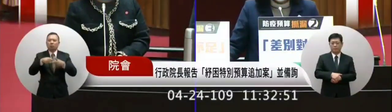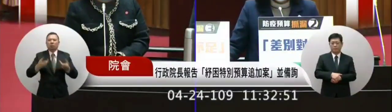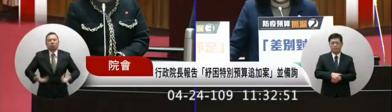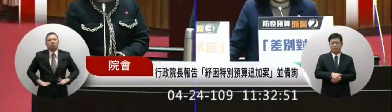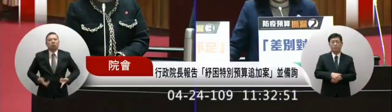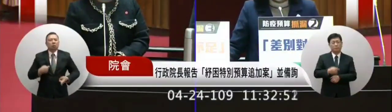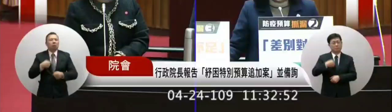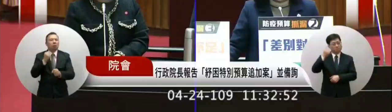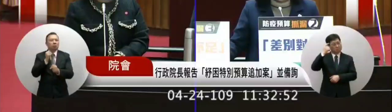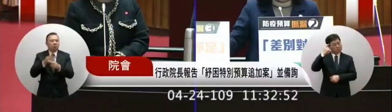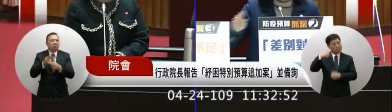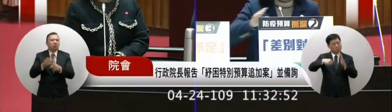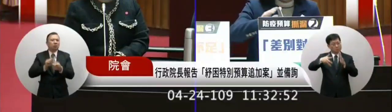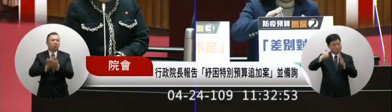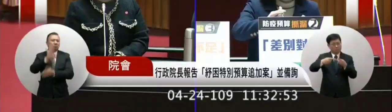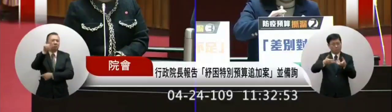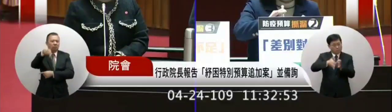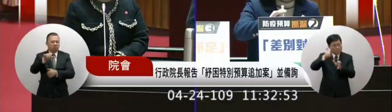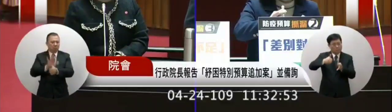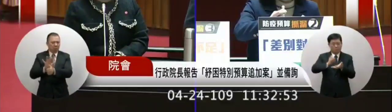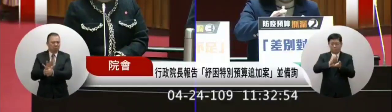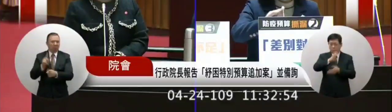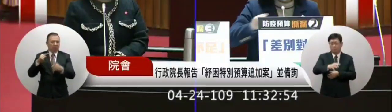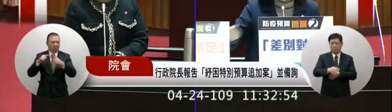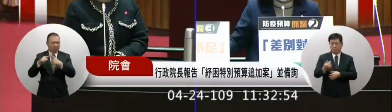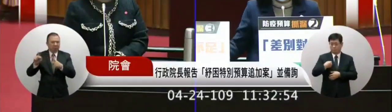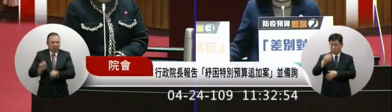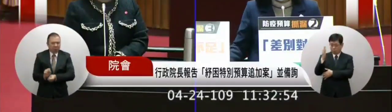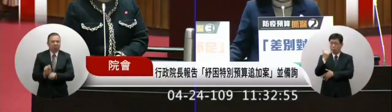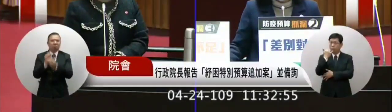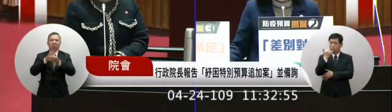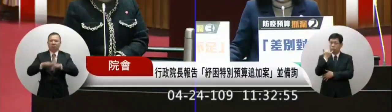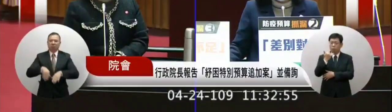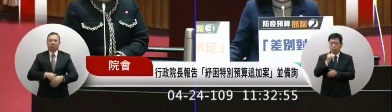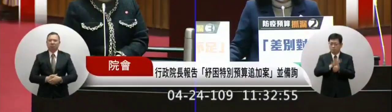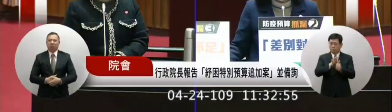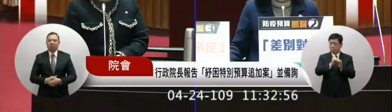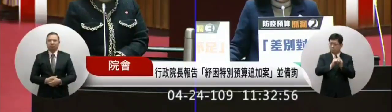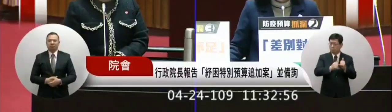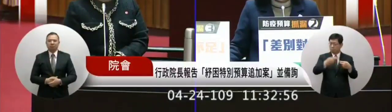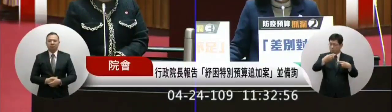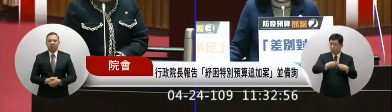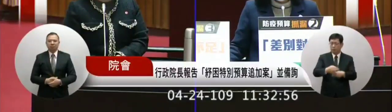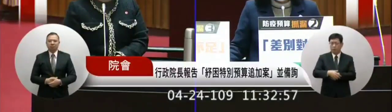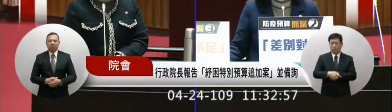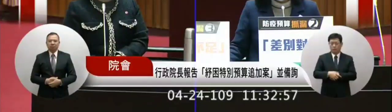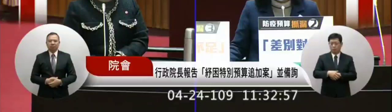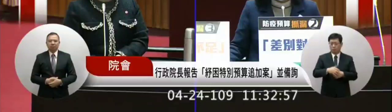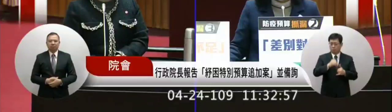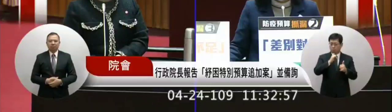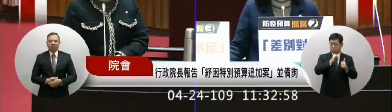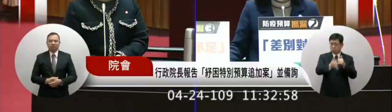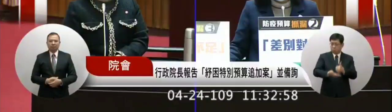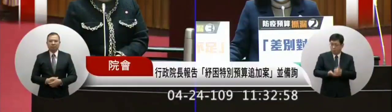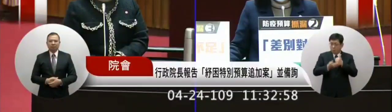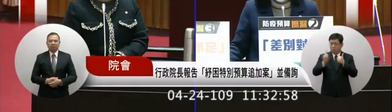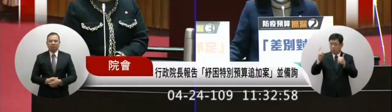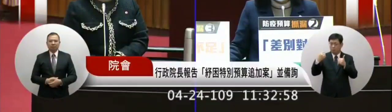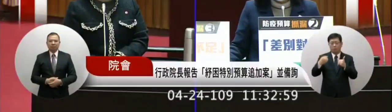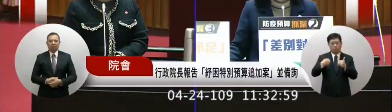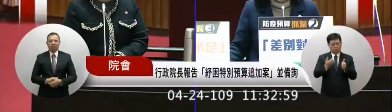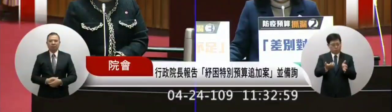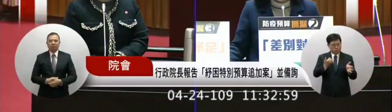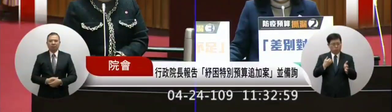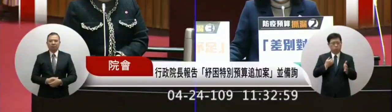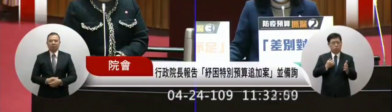来了。 所以我想跟院长、跟部长说哈，我们政府能够让人民信任、让人民尊敬，就是我们